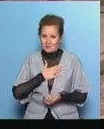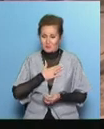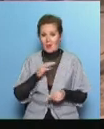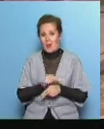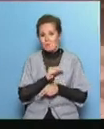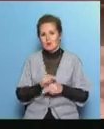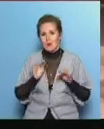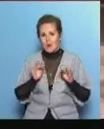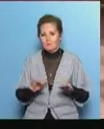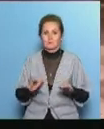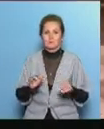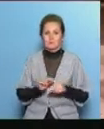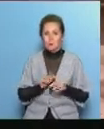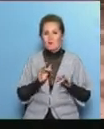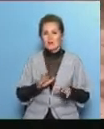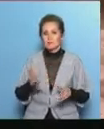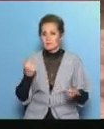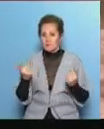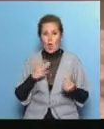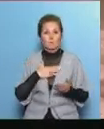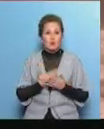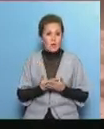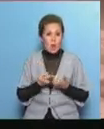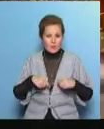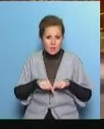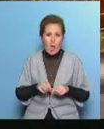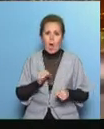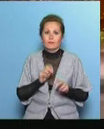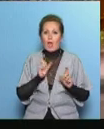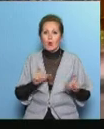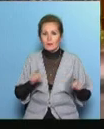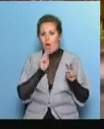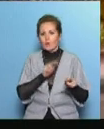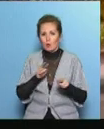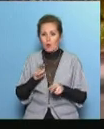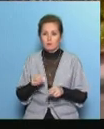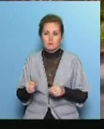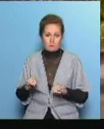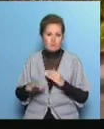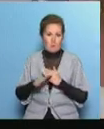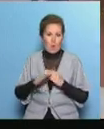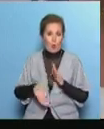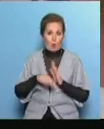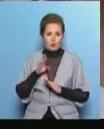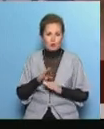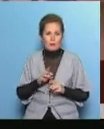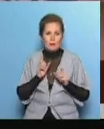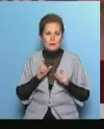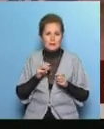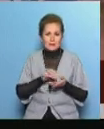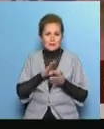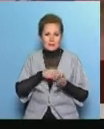привлечением представителей общественных организаций, а улучшить народный контроль позволили системы видеофиксации. В режиме онлайн любой житель мог